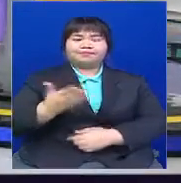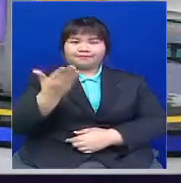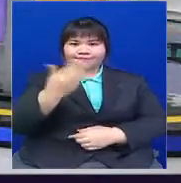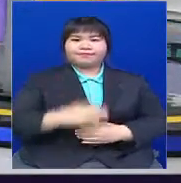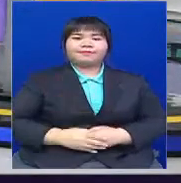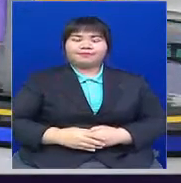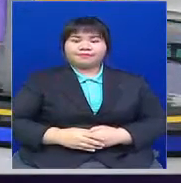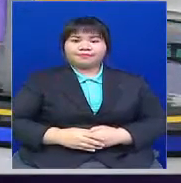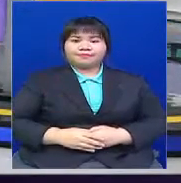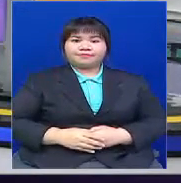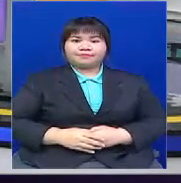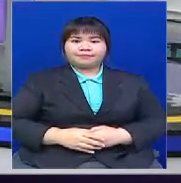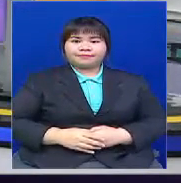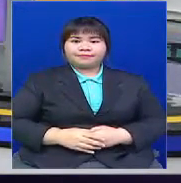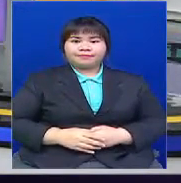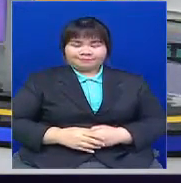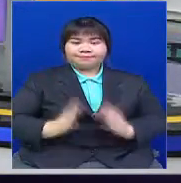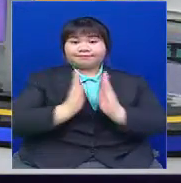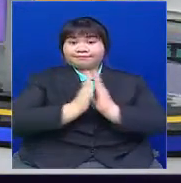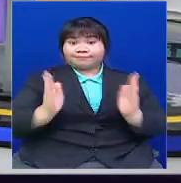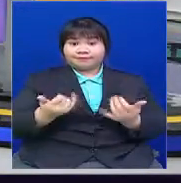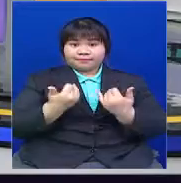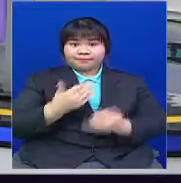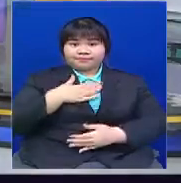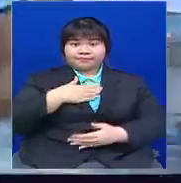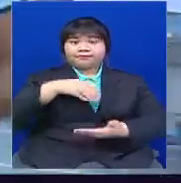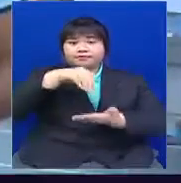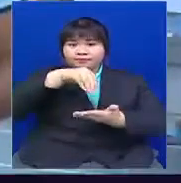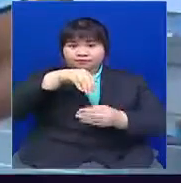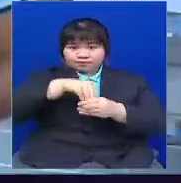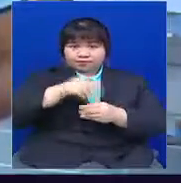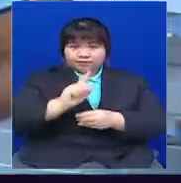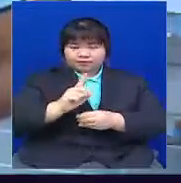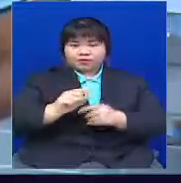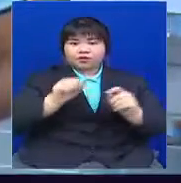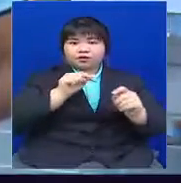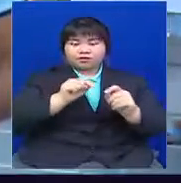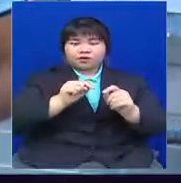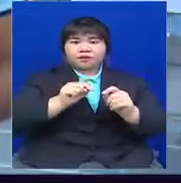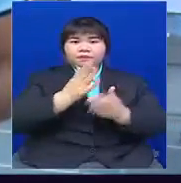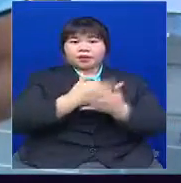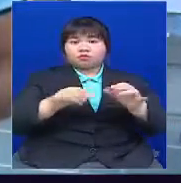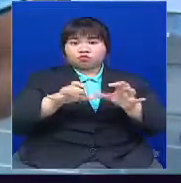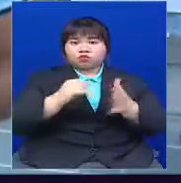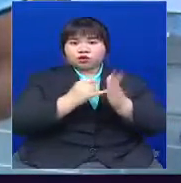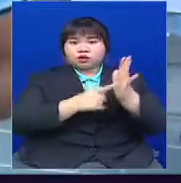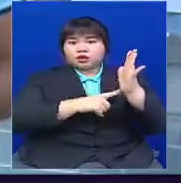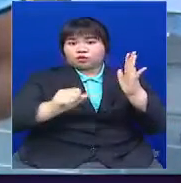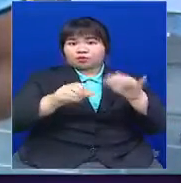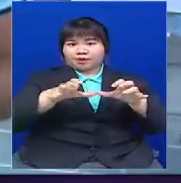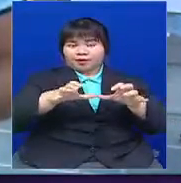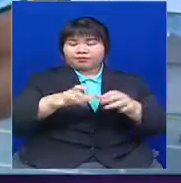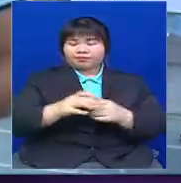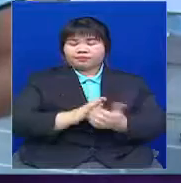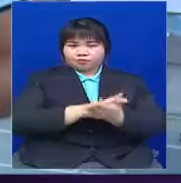ครับ ขอบคุณครับขณะนี้นะครับผมอยู่ที่เทศบาลตำบลบางปูจังหวัดสมุทรปราการครับอยู่ภายในโรงเรียนต